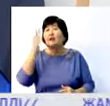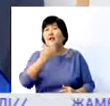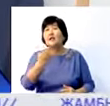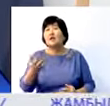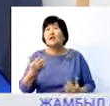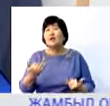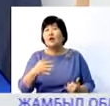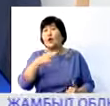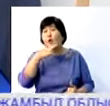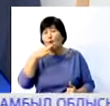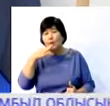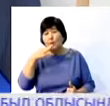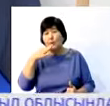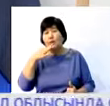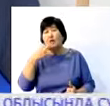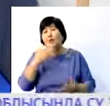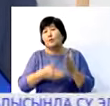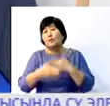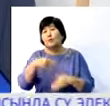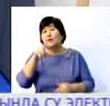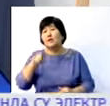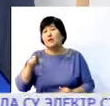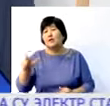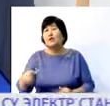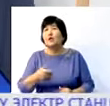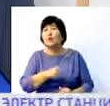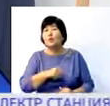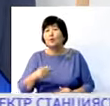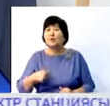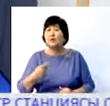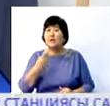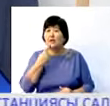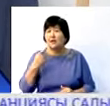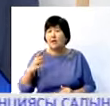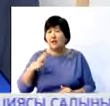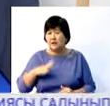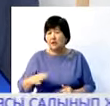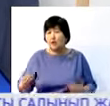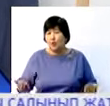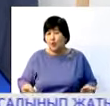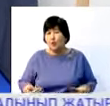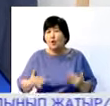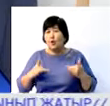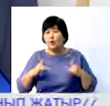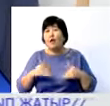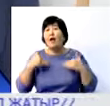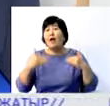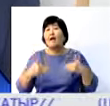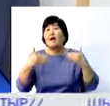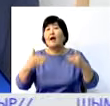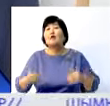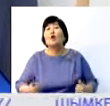жаңа көбіне көп мүмкіндігі шектеулі жандар өздерін тығырыққа тіреп өмір сүру жаңағы алға қарай